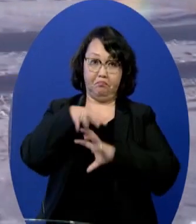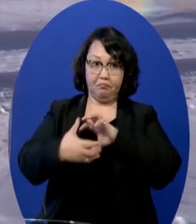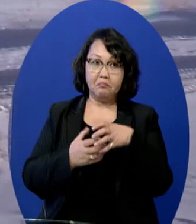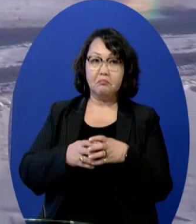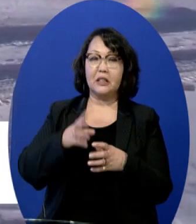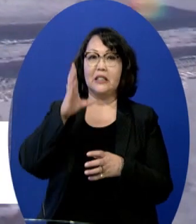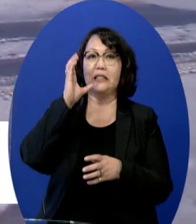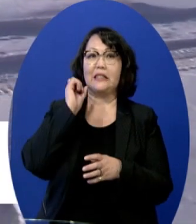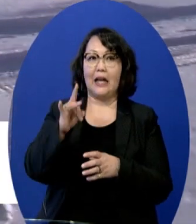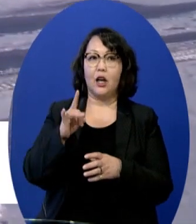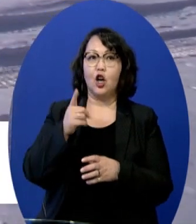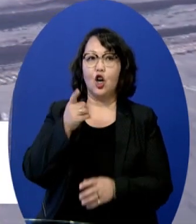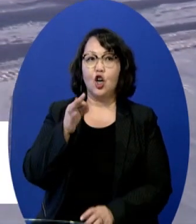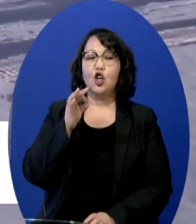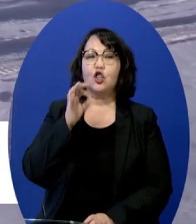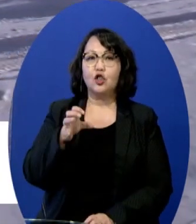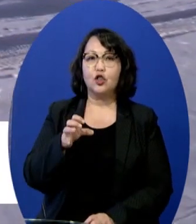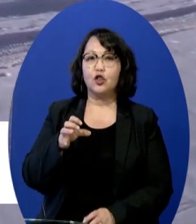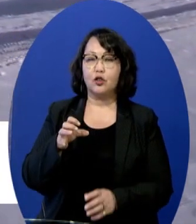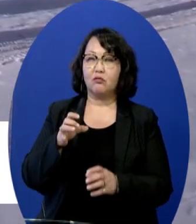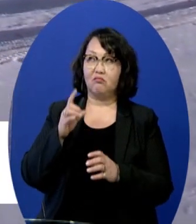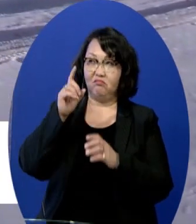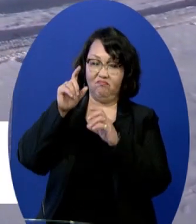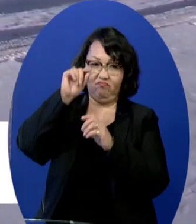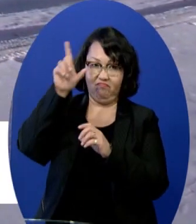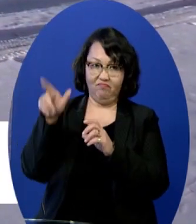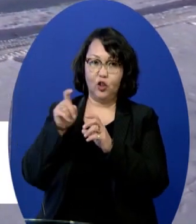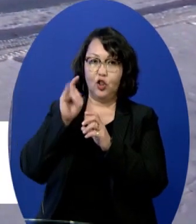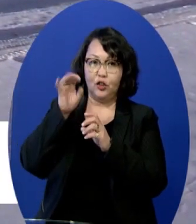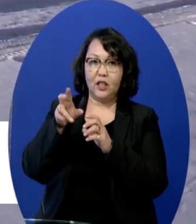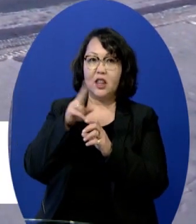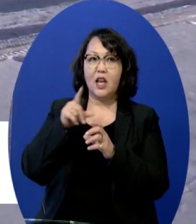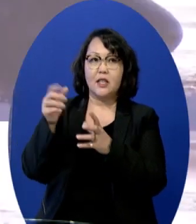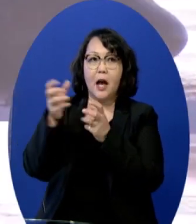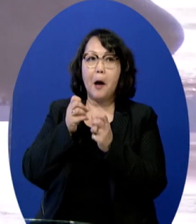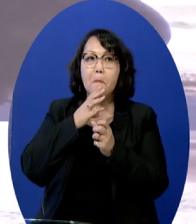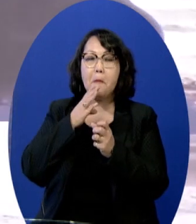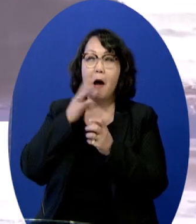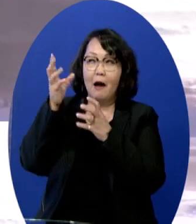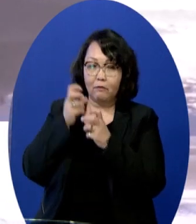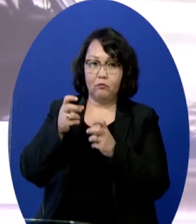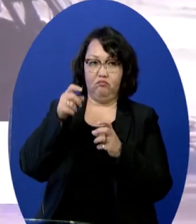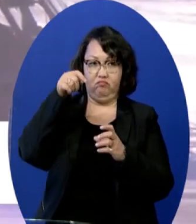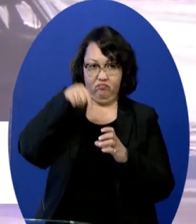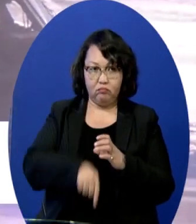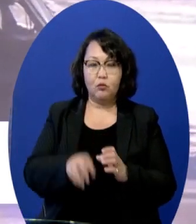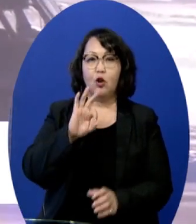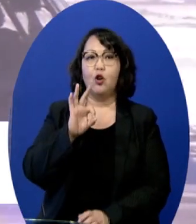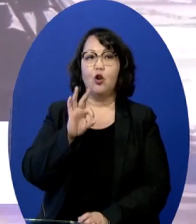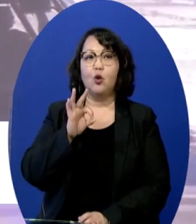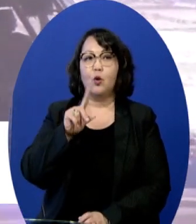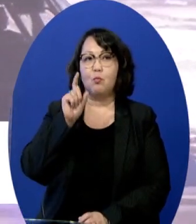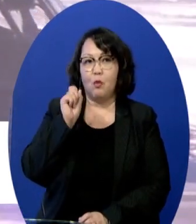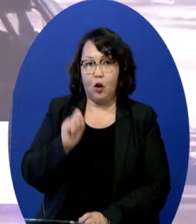Их дэлхийд сарны хөрсний дээжийг авчрах хэтийн Чанья Тав сансрын төхөөрөмж удахгүй газардах гэж байна. Сансрын төс төхөөрөмжийг Өвөр Монголын